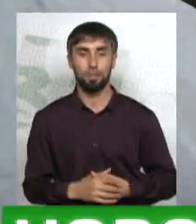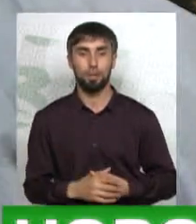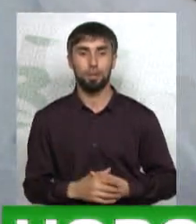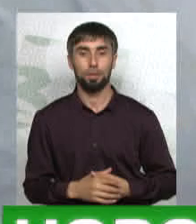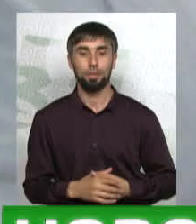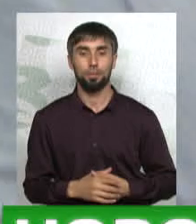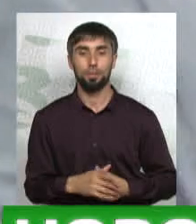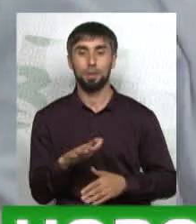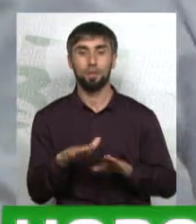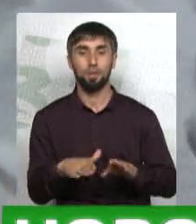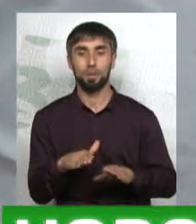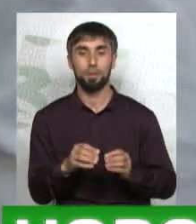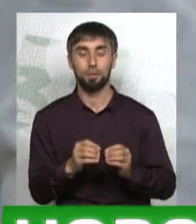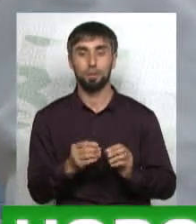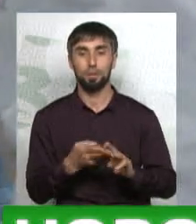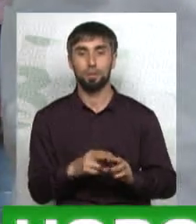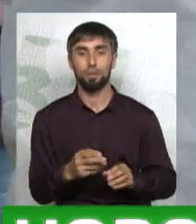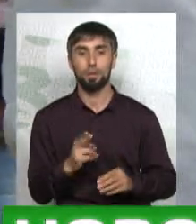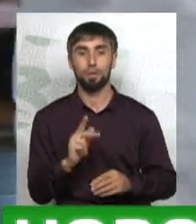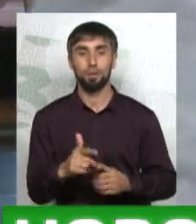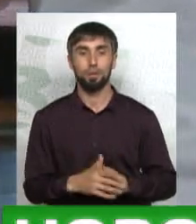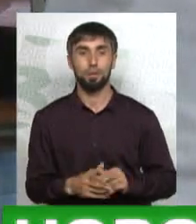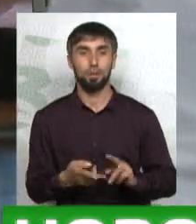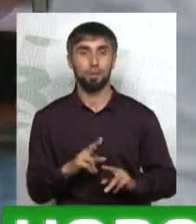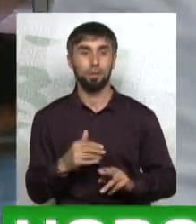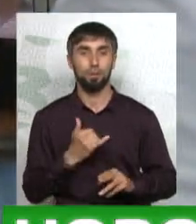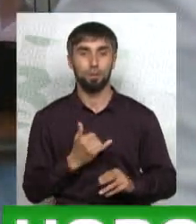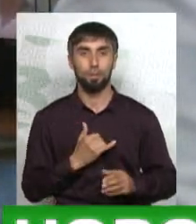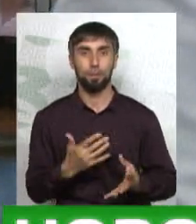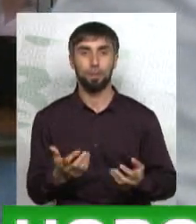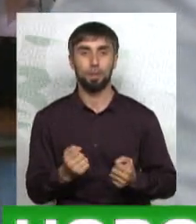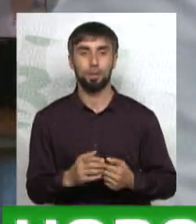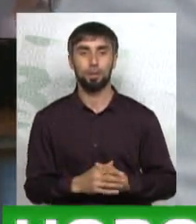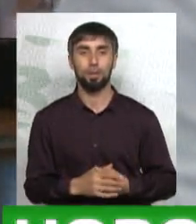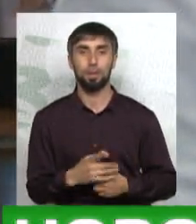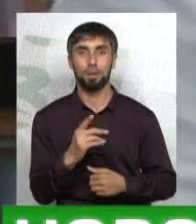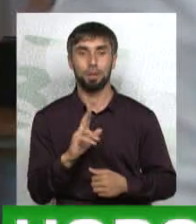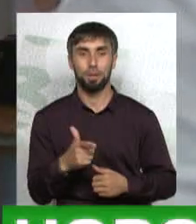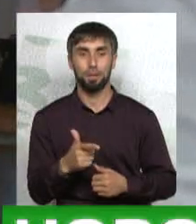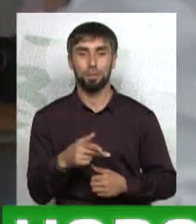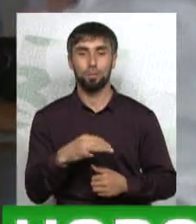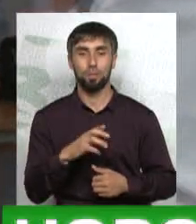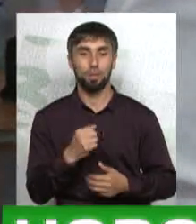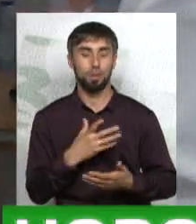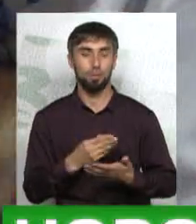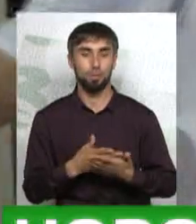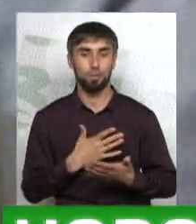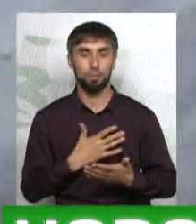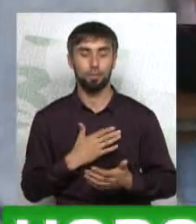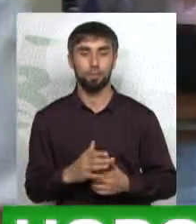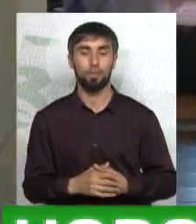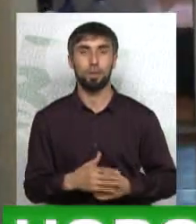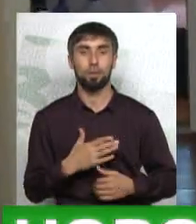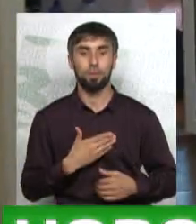весим килограмм. Это у нас получается килограмм, это проба наша.